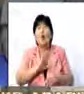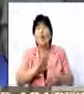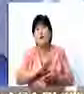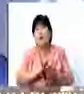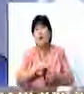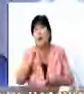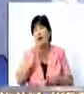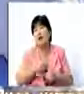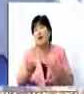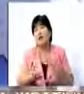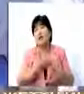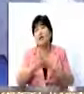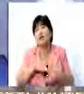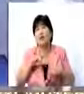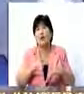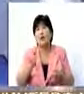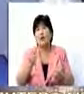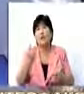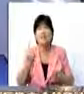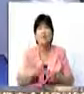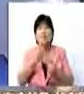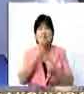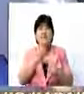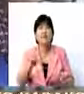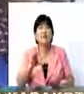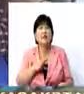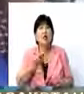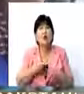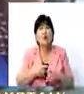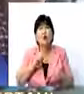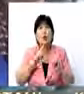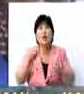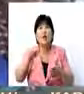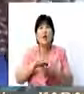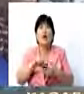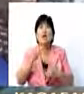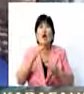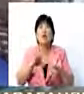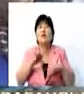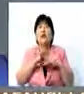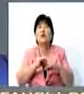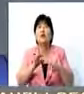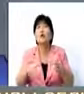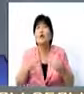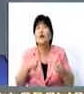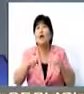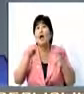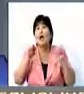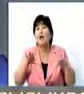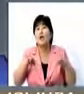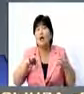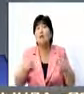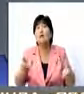жағдайда қатаң шаралар қолданылатынын тағы бір мәрте ескертті. Сондай-ақ жиынға қатысушыларға балалар тасымалдауға арналған арнайы